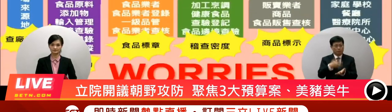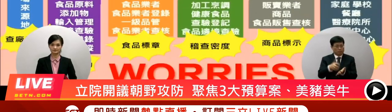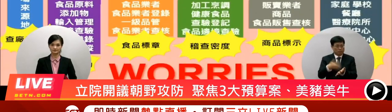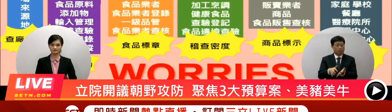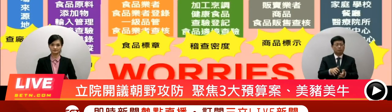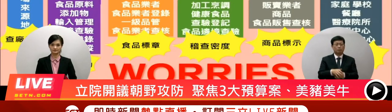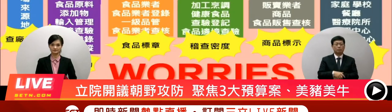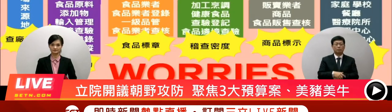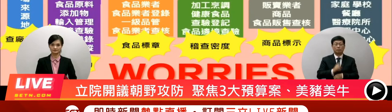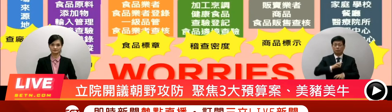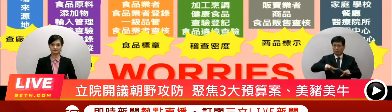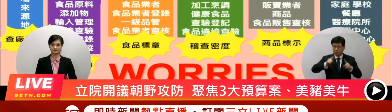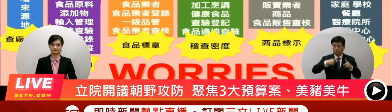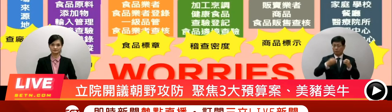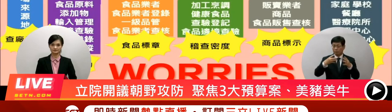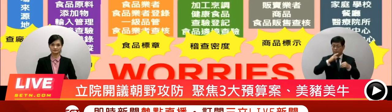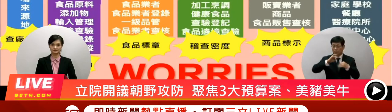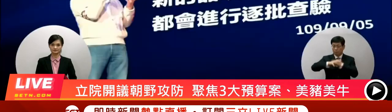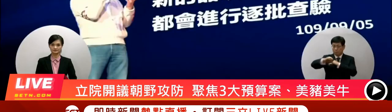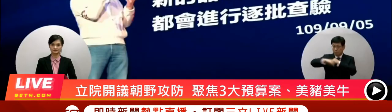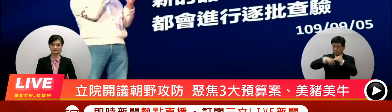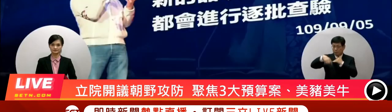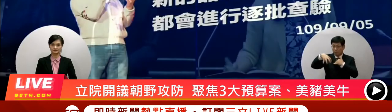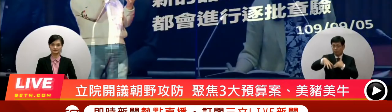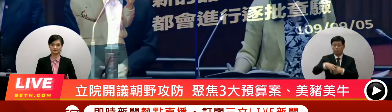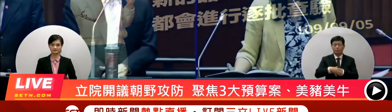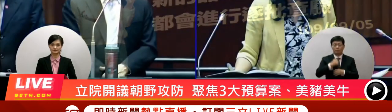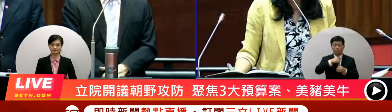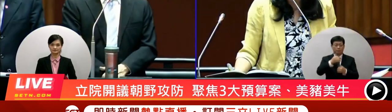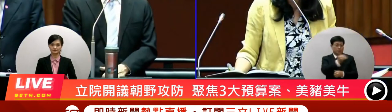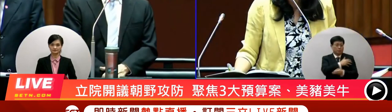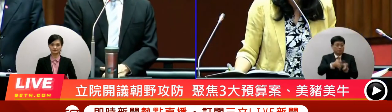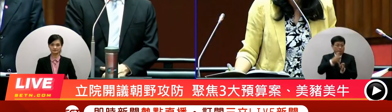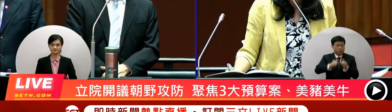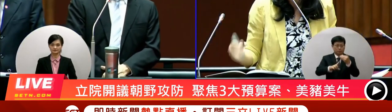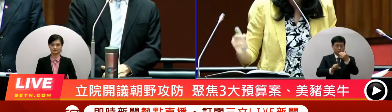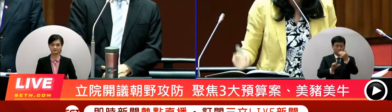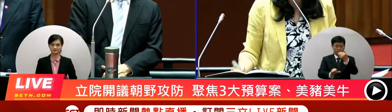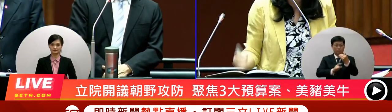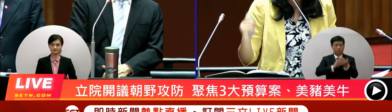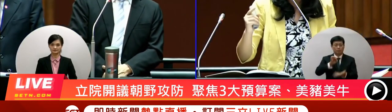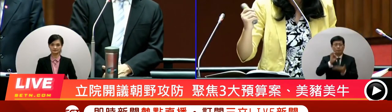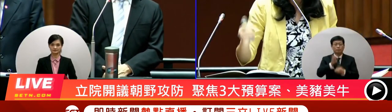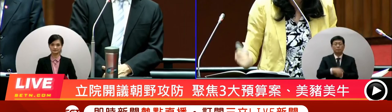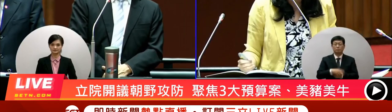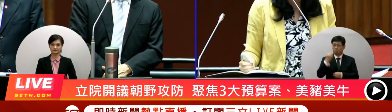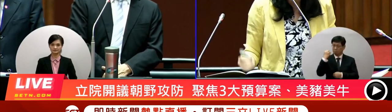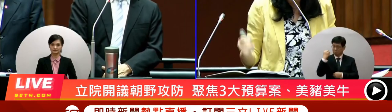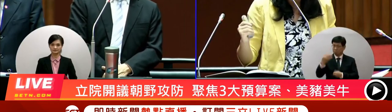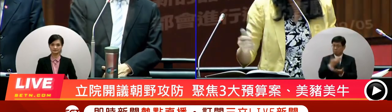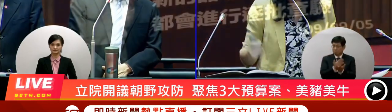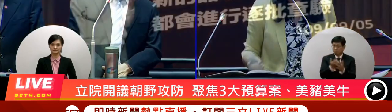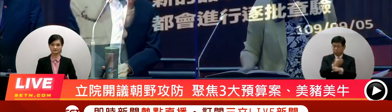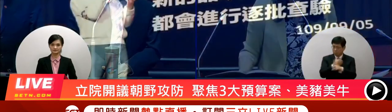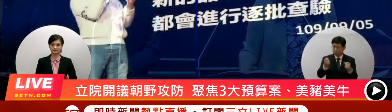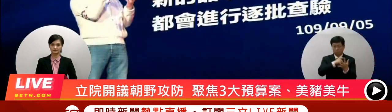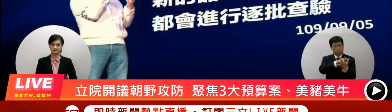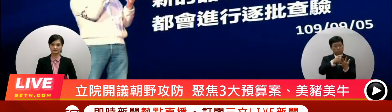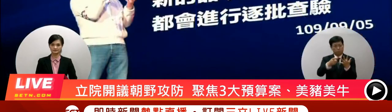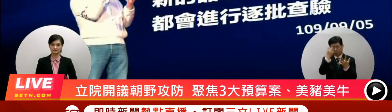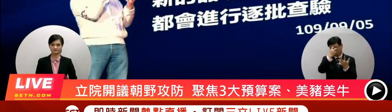里面呢，我首先先谈边境的问题。我们的陈时中部长在9月5号的时候，他有提到说新的品项都会做逐批的